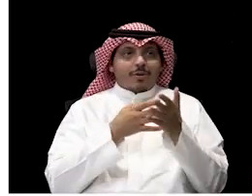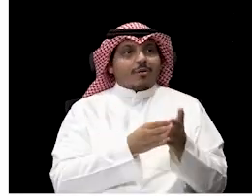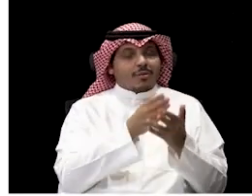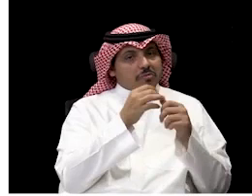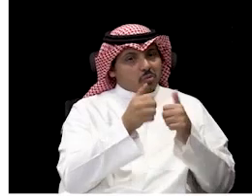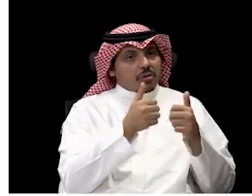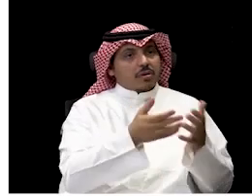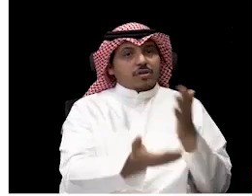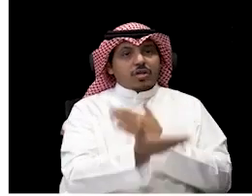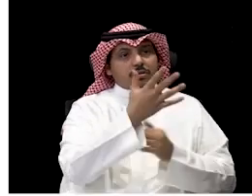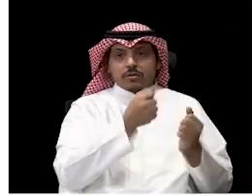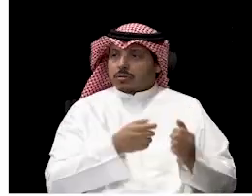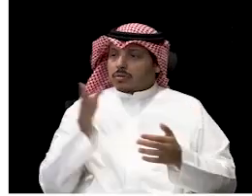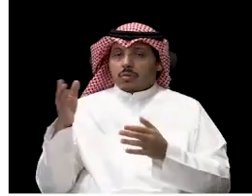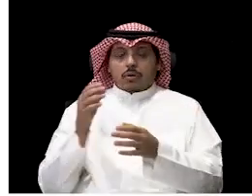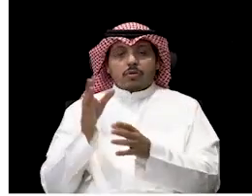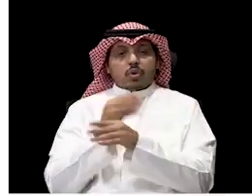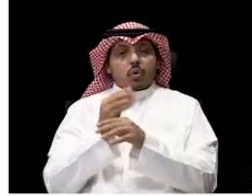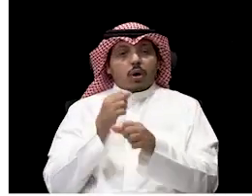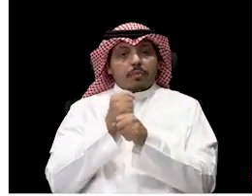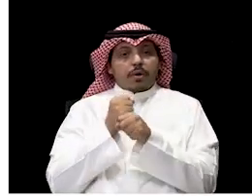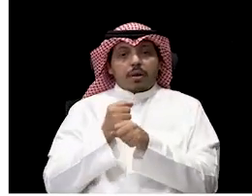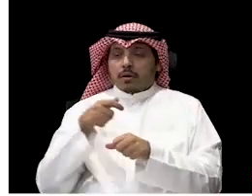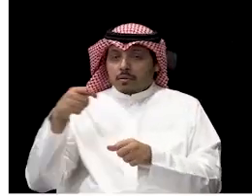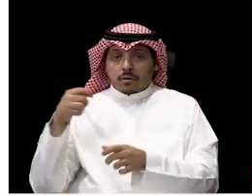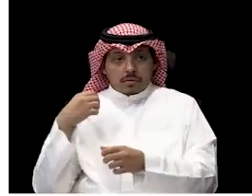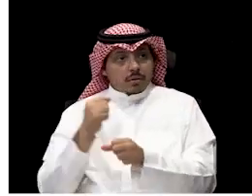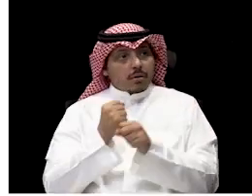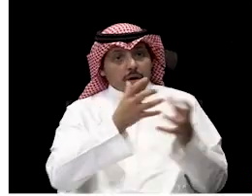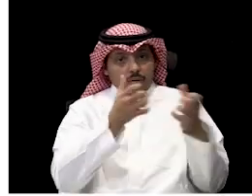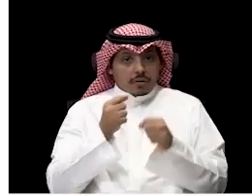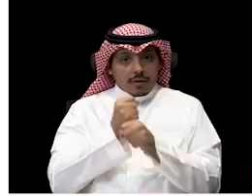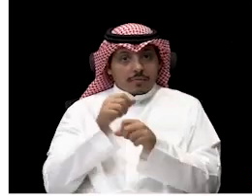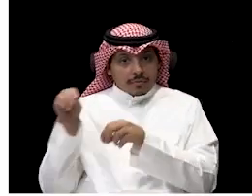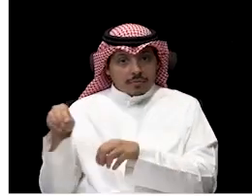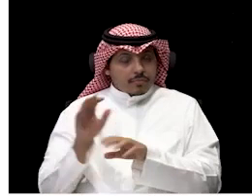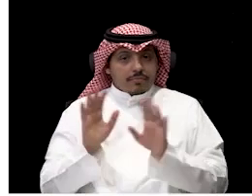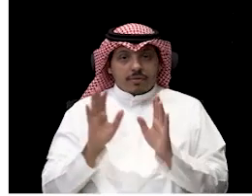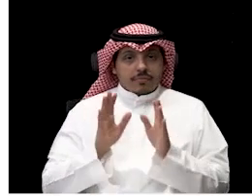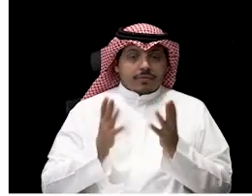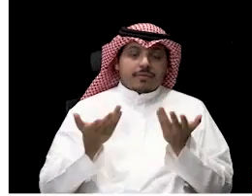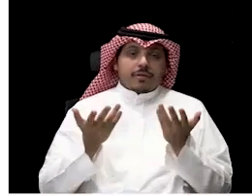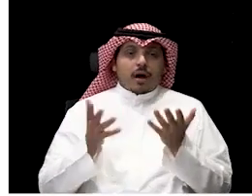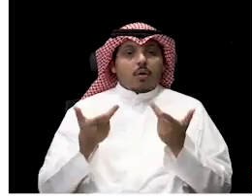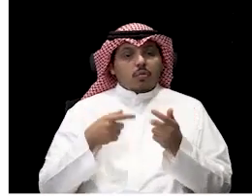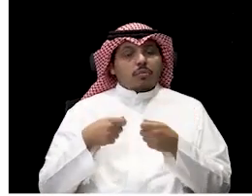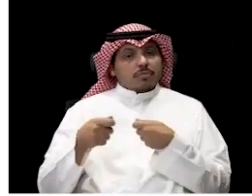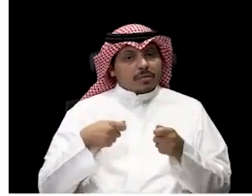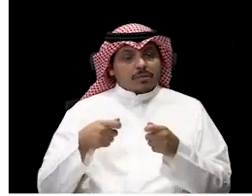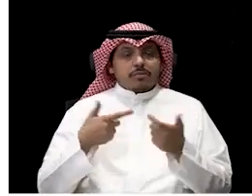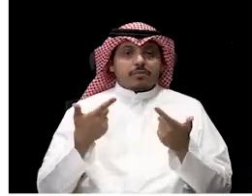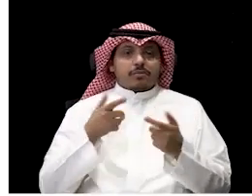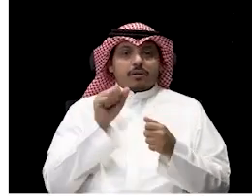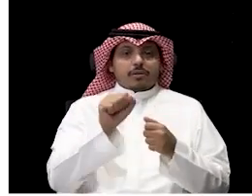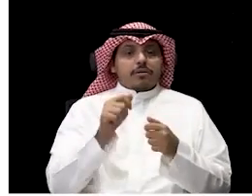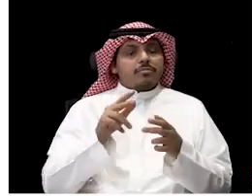مستقبل؟ هل العمل سوق العمل والمجتمع بحاجة لها أم ماذا؟ إذا تحتاج